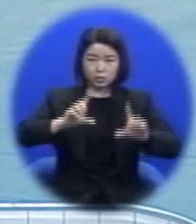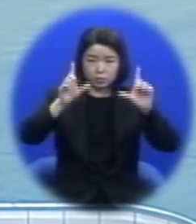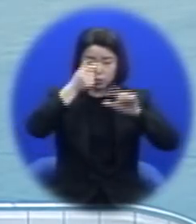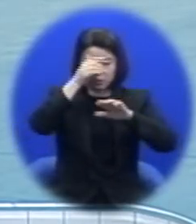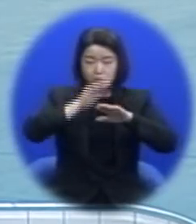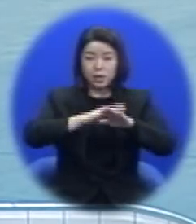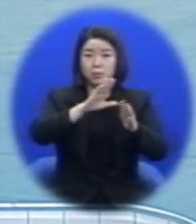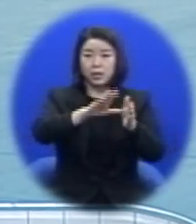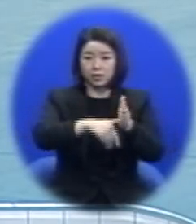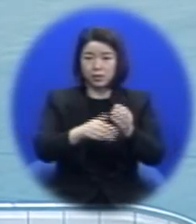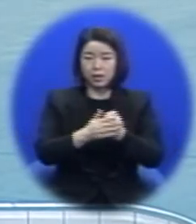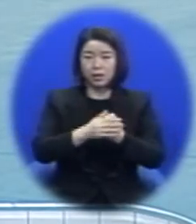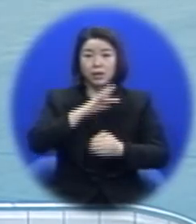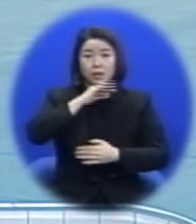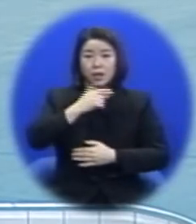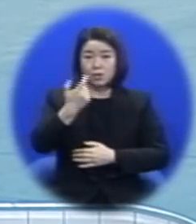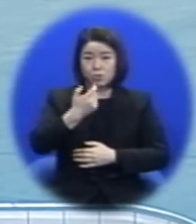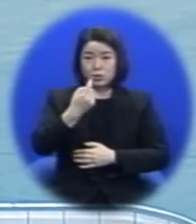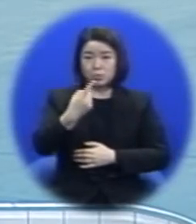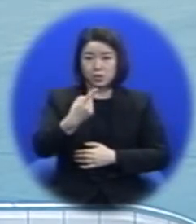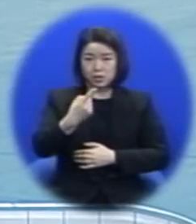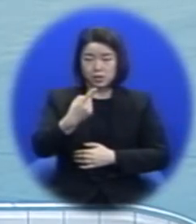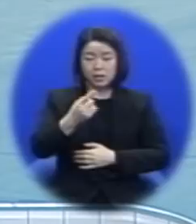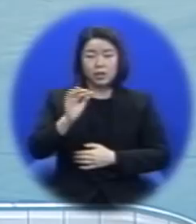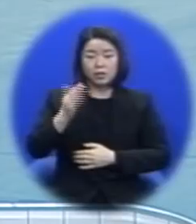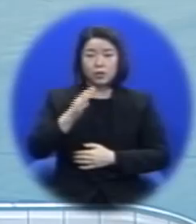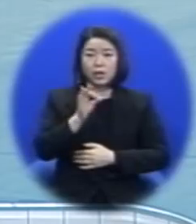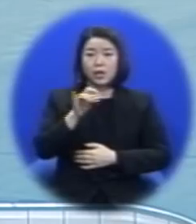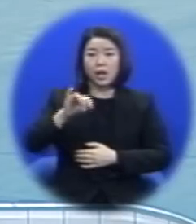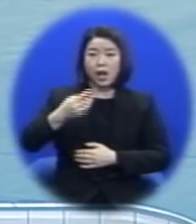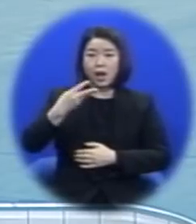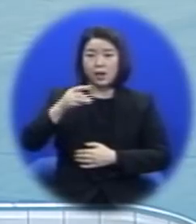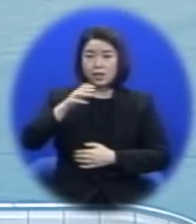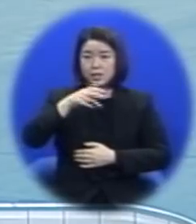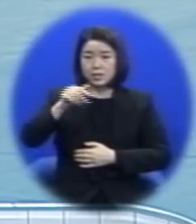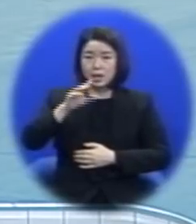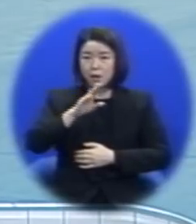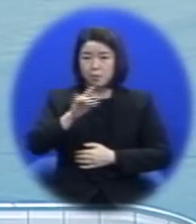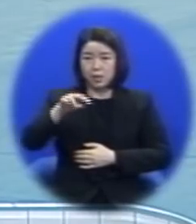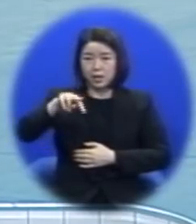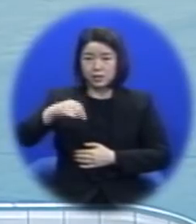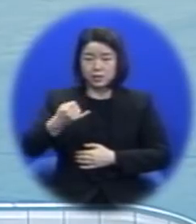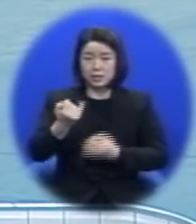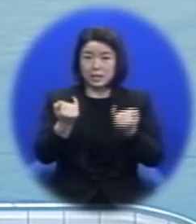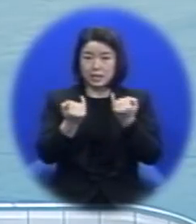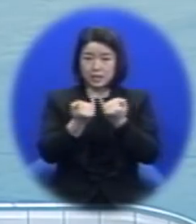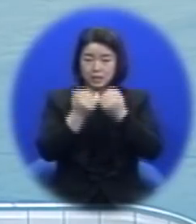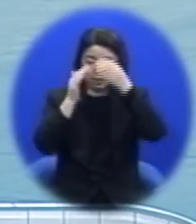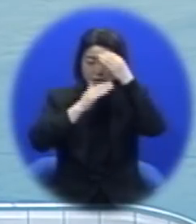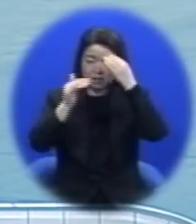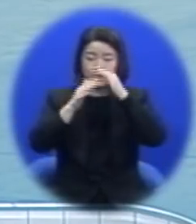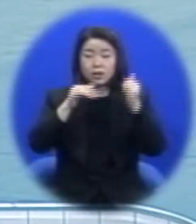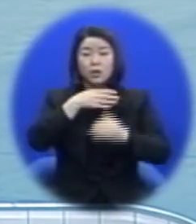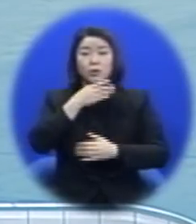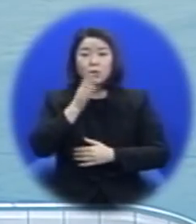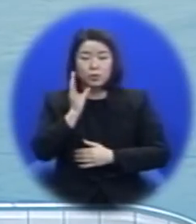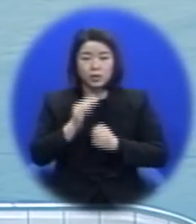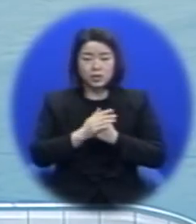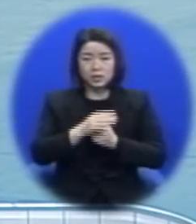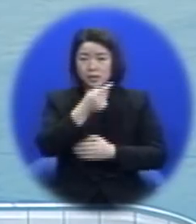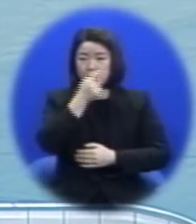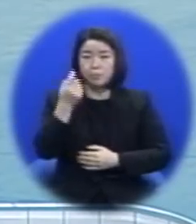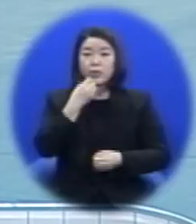드리는데 61세 되신 엘리자베스라고 하는 여자 성도님 노인분이 간증을